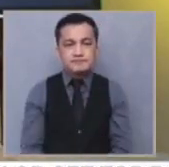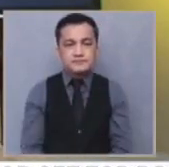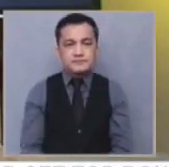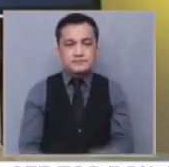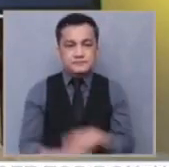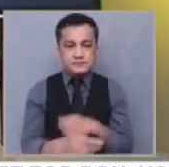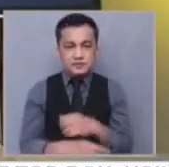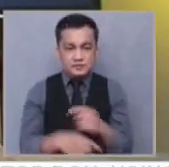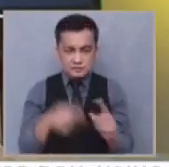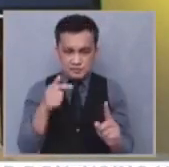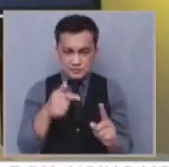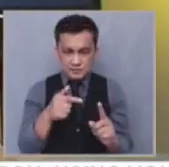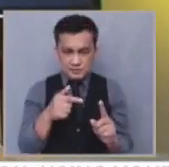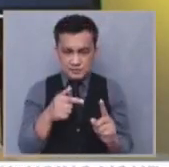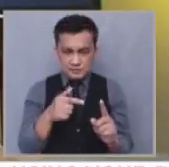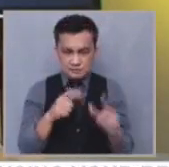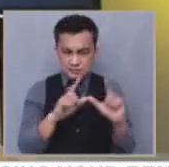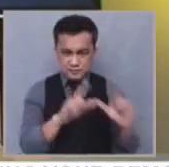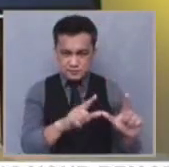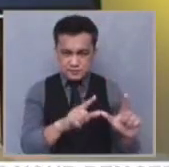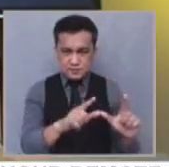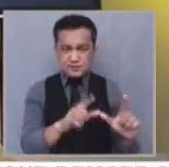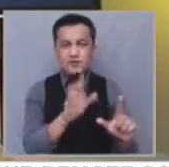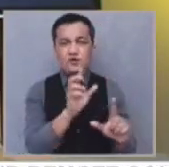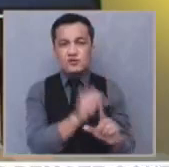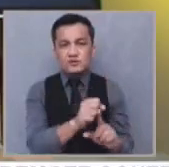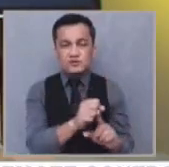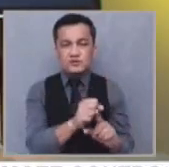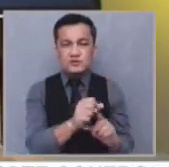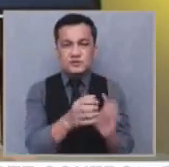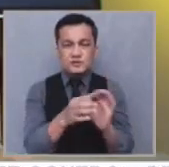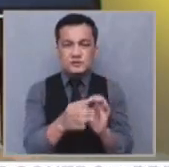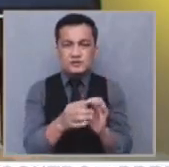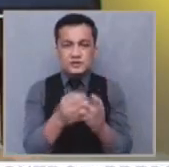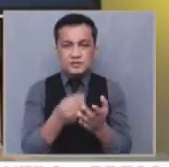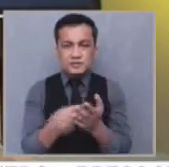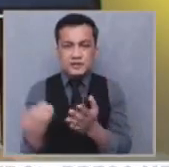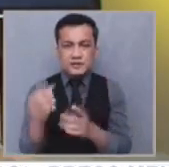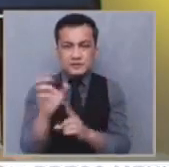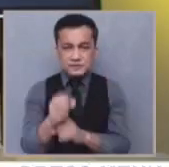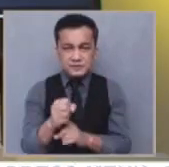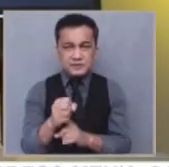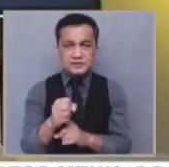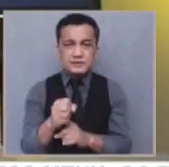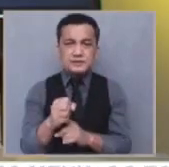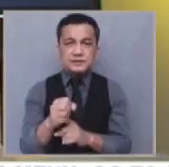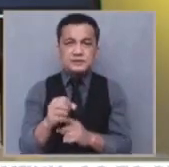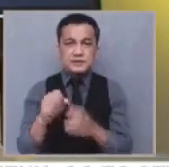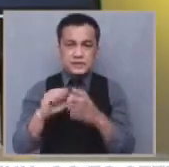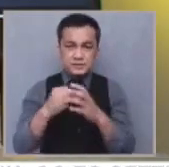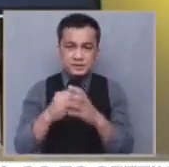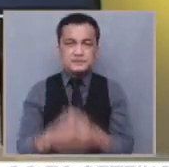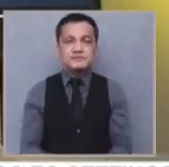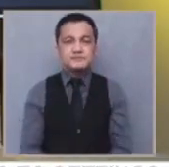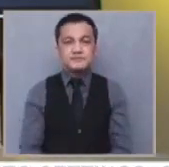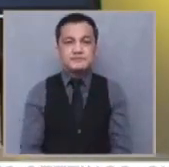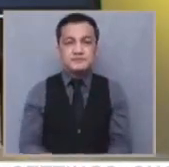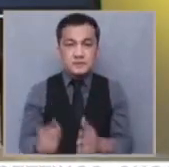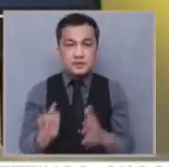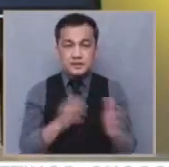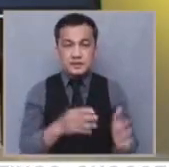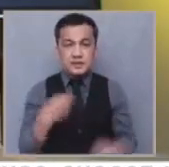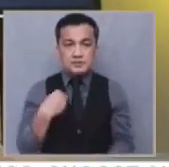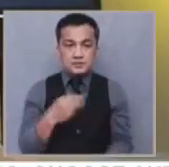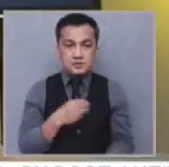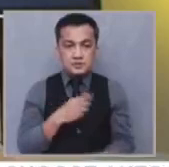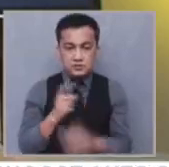drug personality, huli naman sa joint bypass operation sa Camarines Sur. At isang miyembro ng communist terrorist